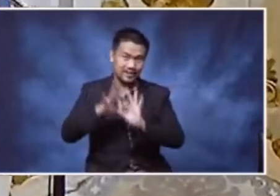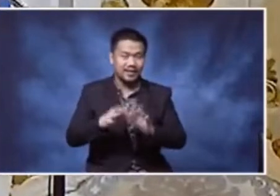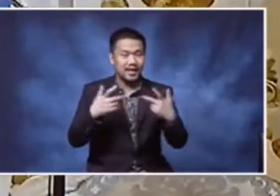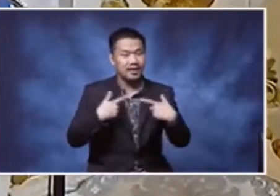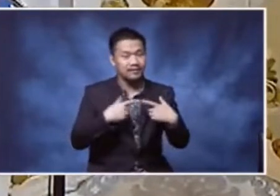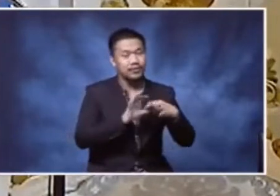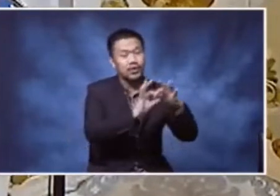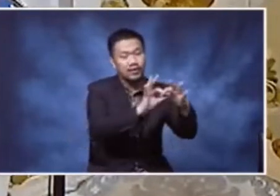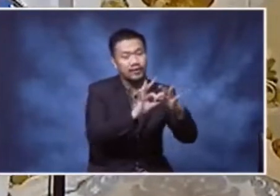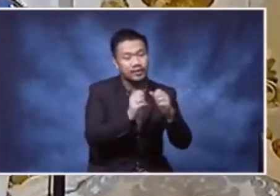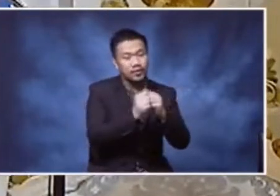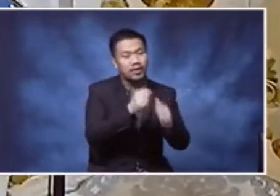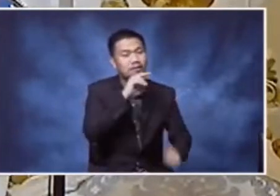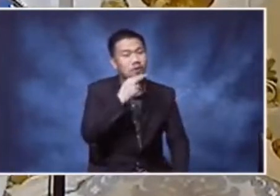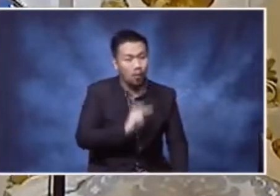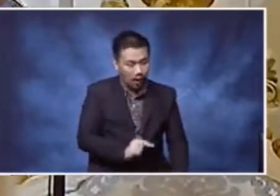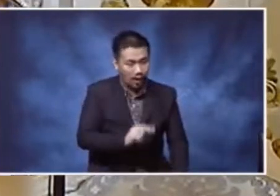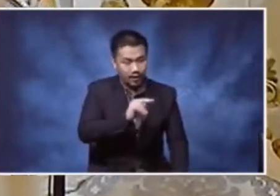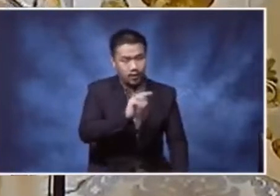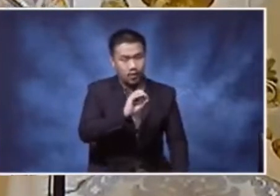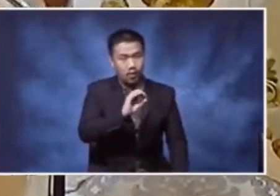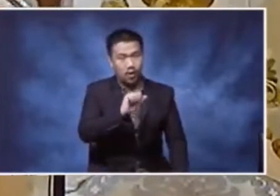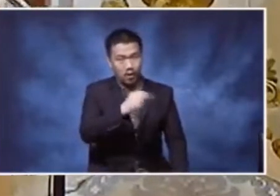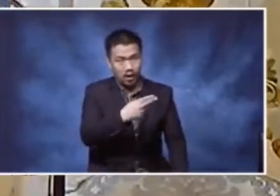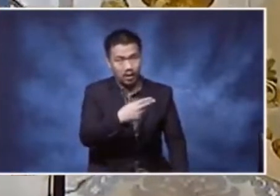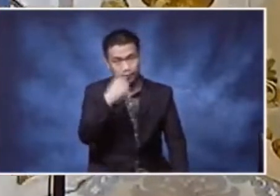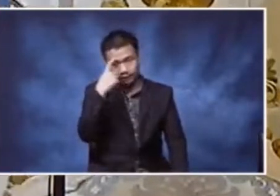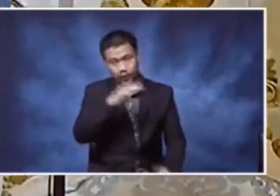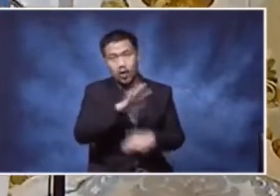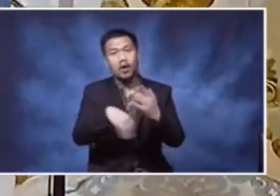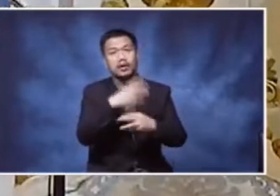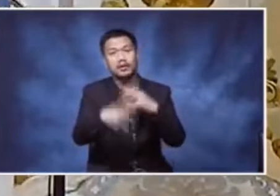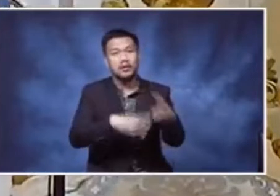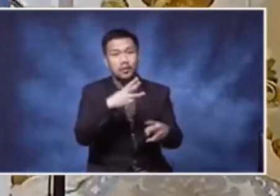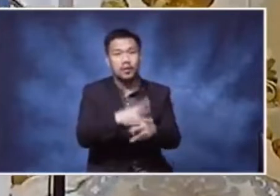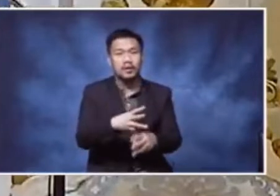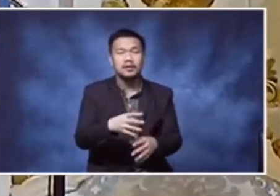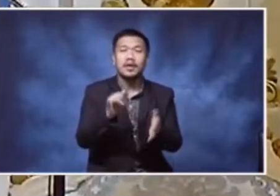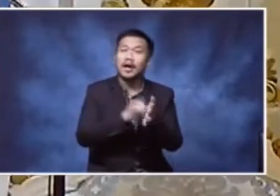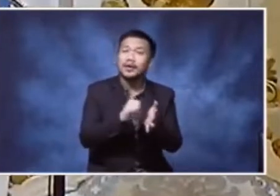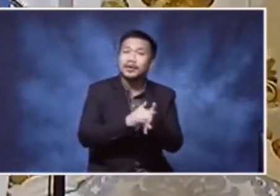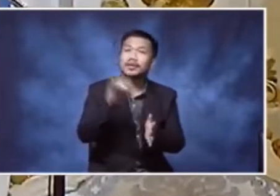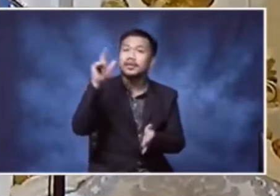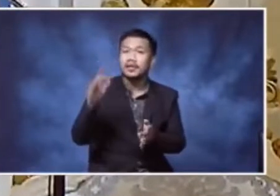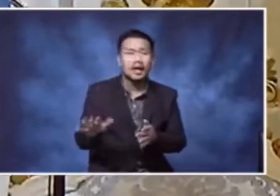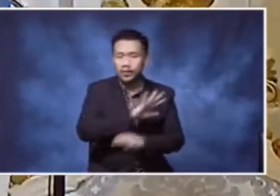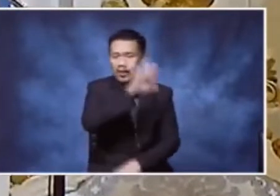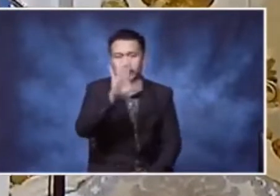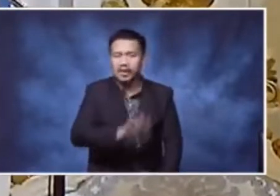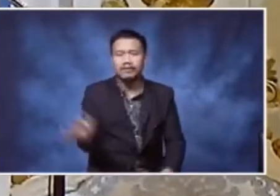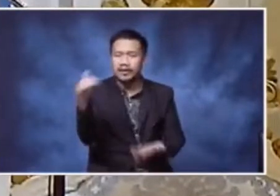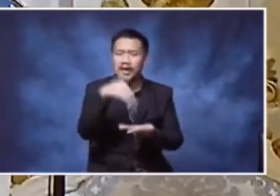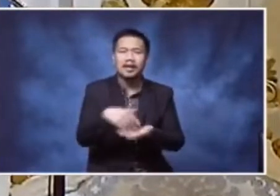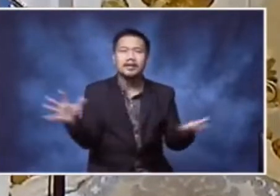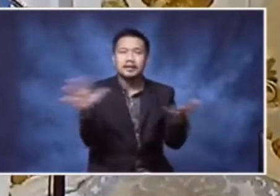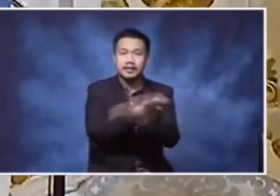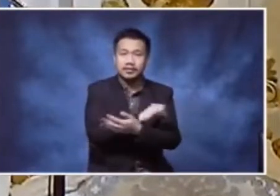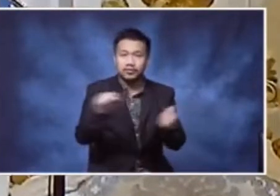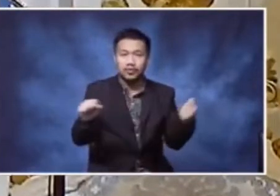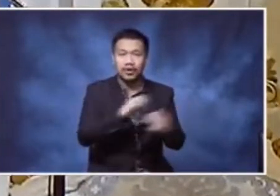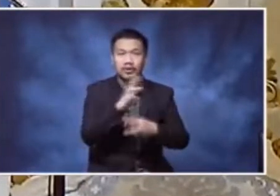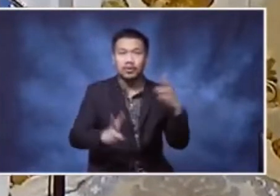Noah at yan po ay para sa buong mundo na hindi niya na uli sisirain ang buong mundo sa pamagitan ng